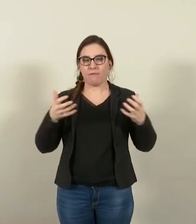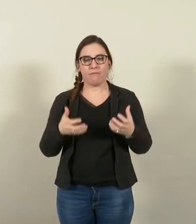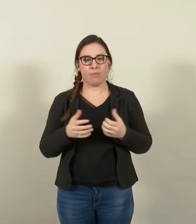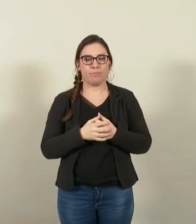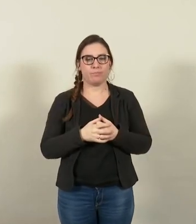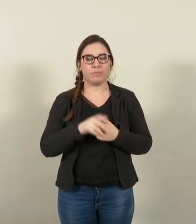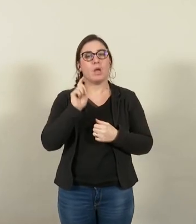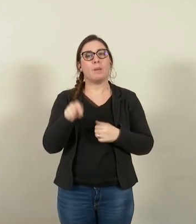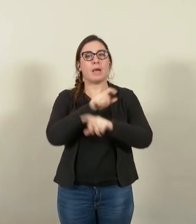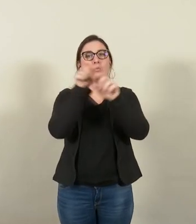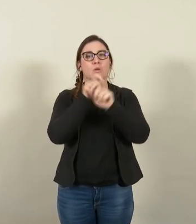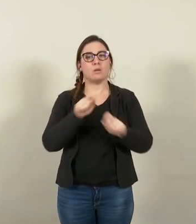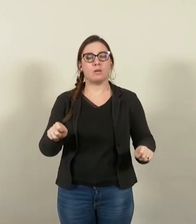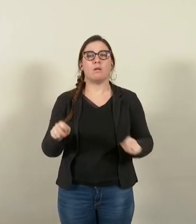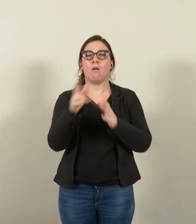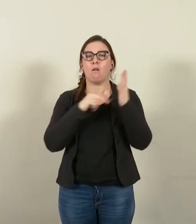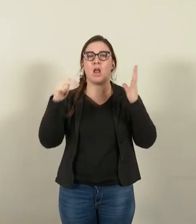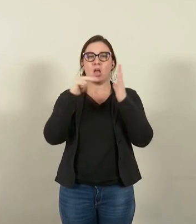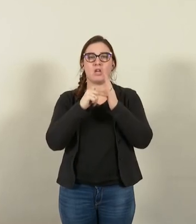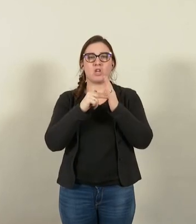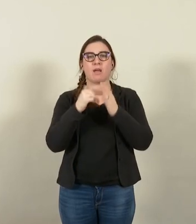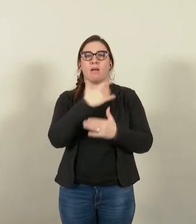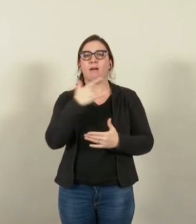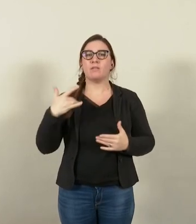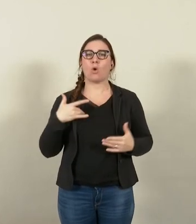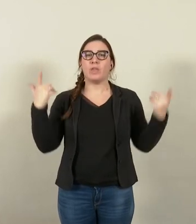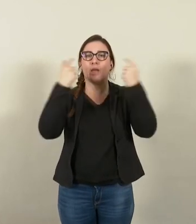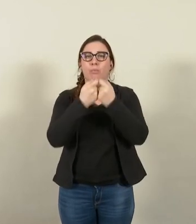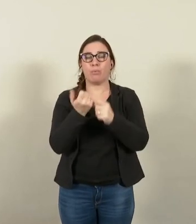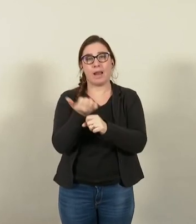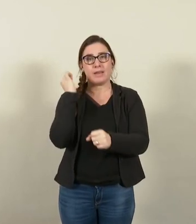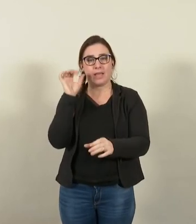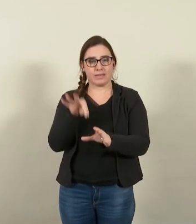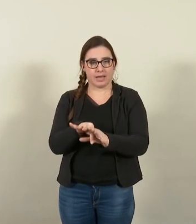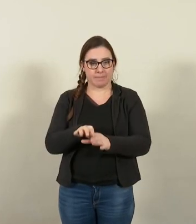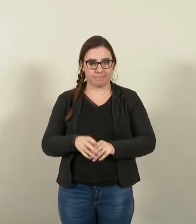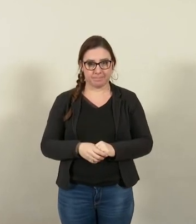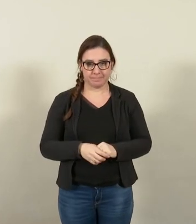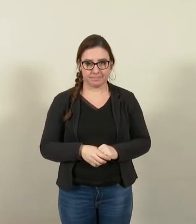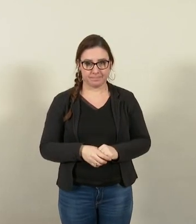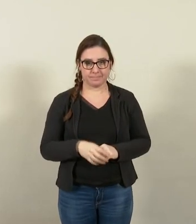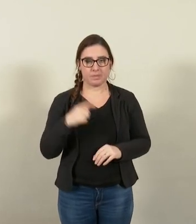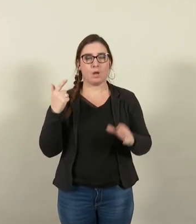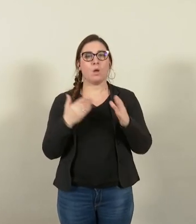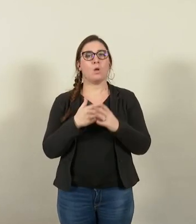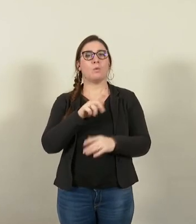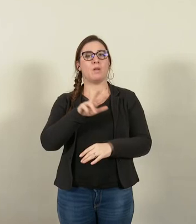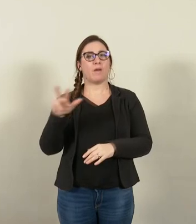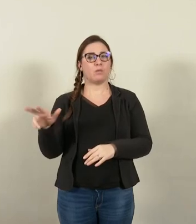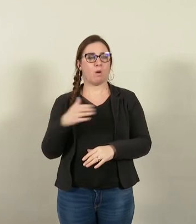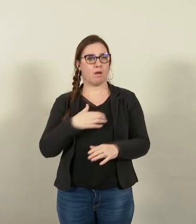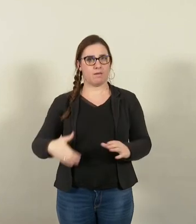respect de la charte habitat favorable à la santé que nous avons approuvé l'an passé en 2023 la ville de